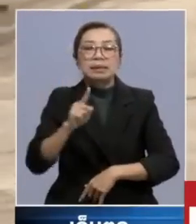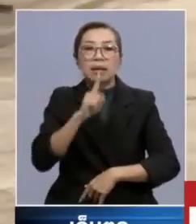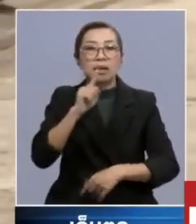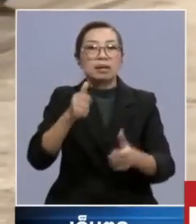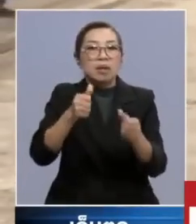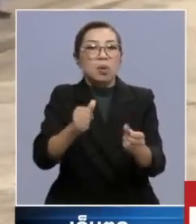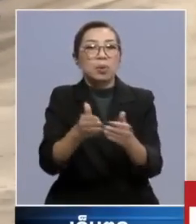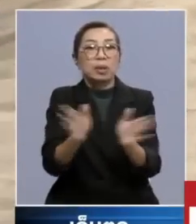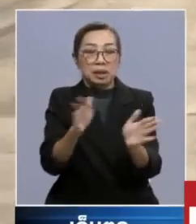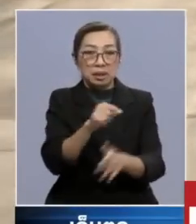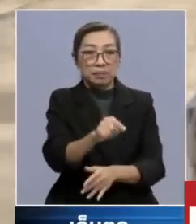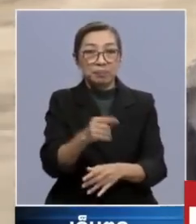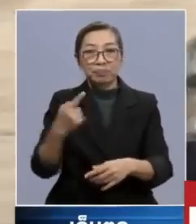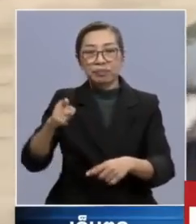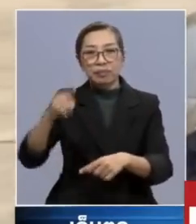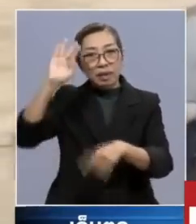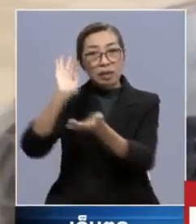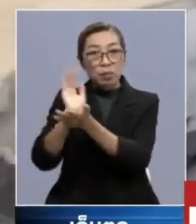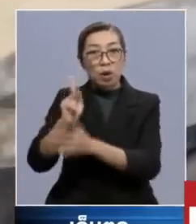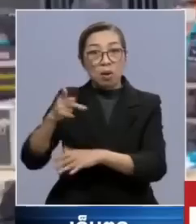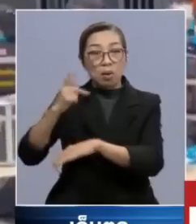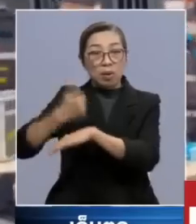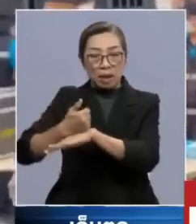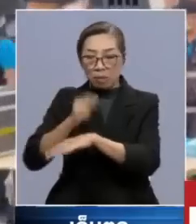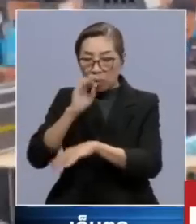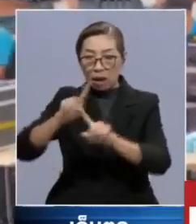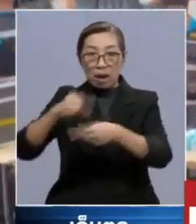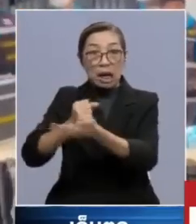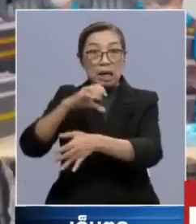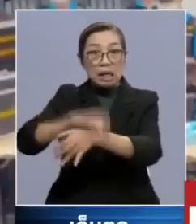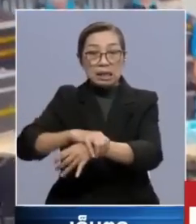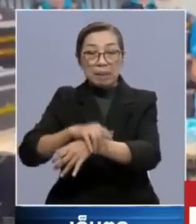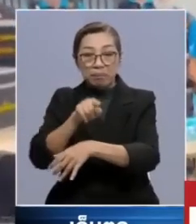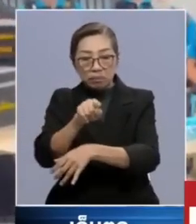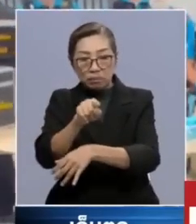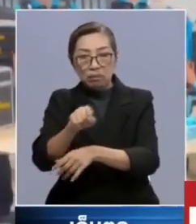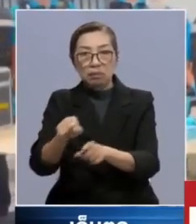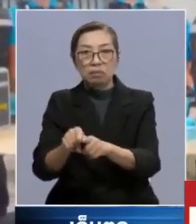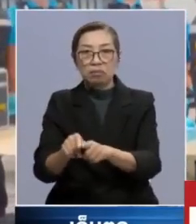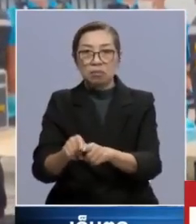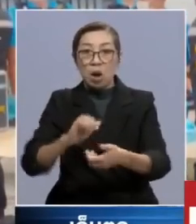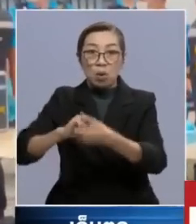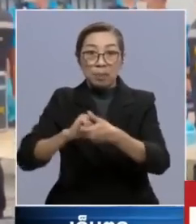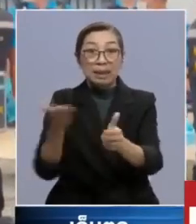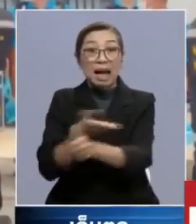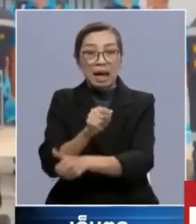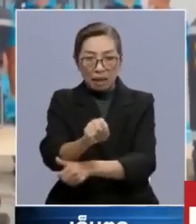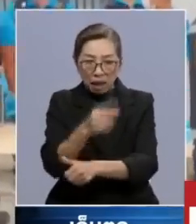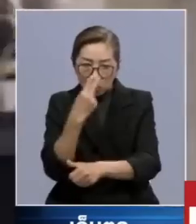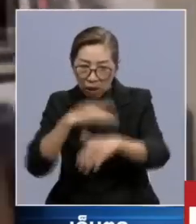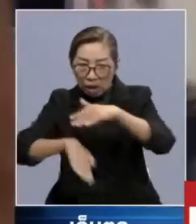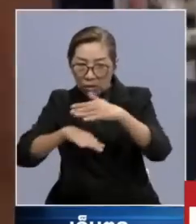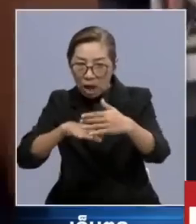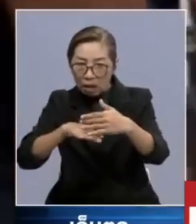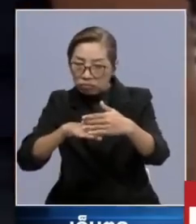กหมายจับเนี่ยนะคะทางพันตำรวจเอกอเนกบอกว่าตอนนี้เบื้องต้นข้อหาร่วมกันฆ่าซึ่งเป็นข้อหาหลักขณะนี้หลักฐานยังไปไม่ถึง